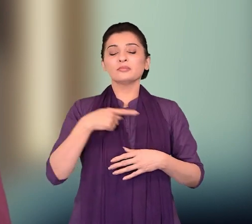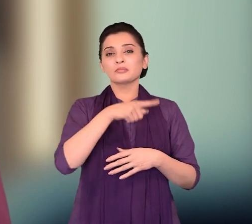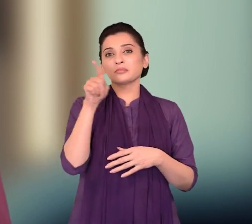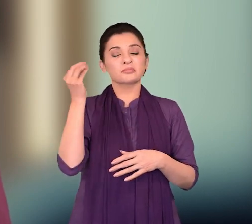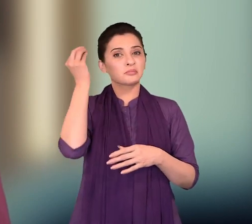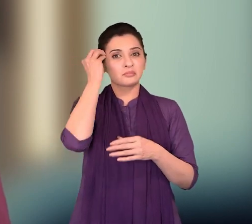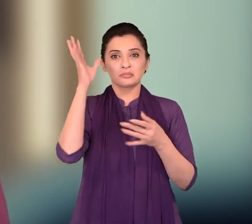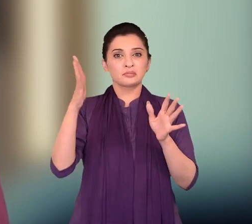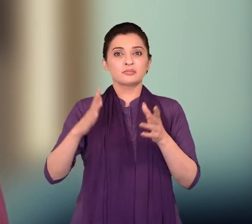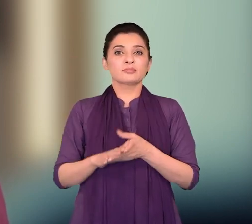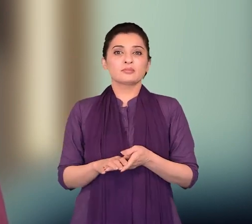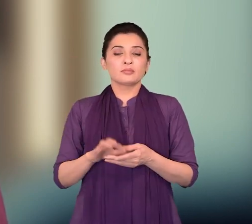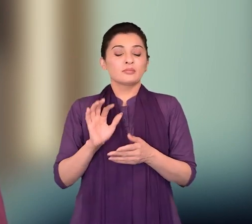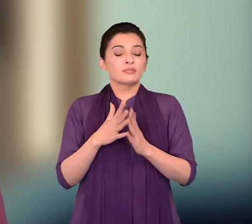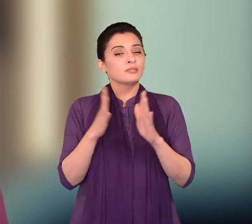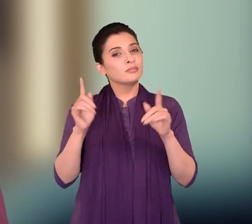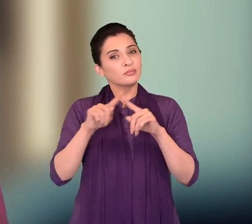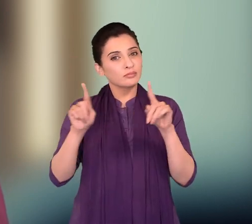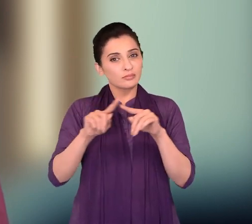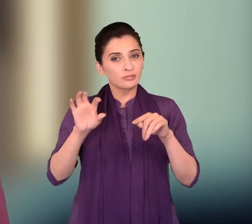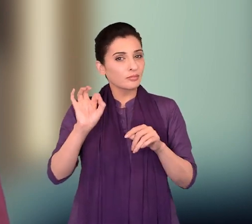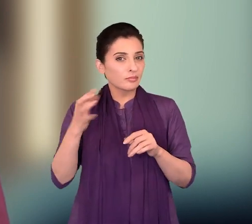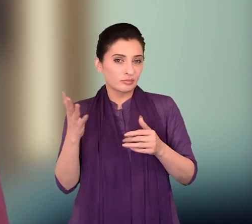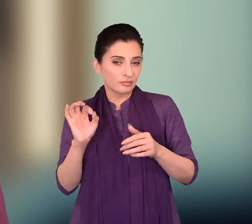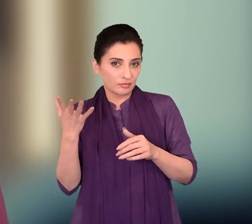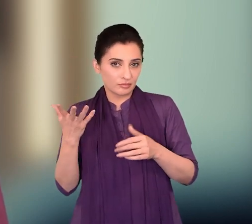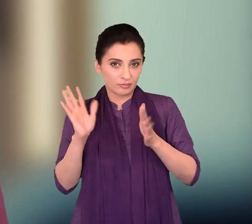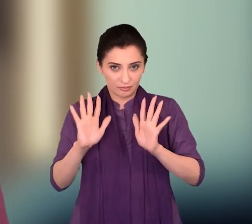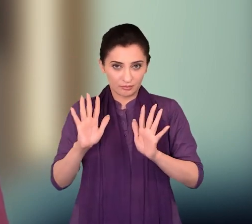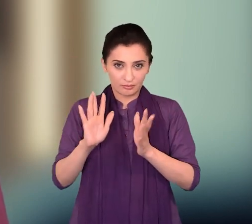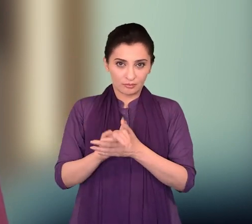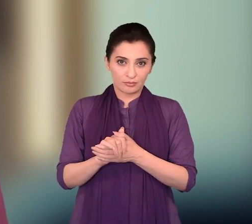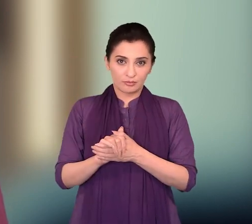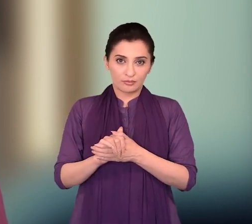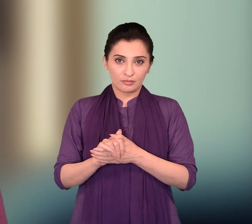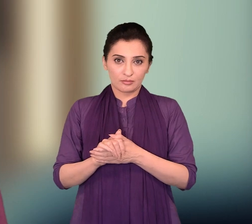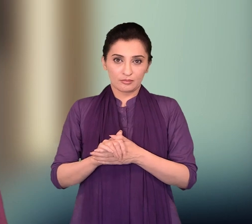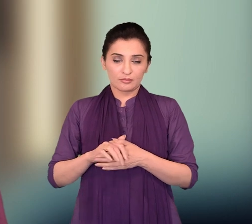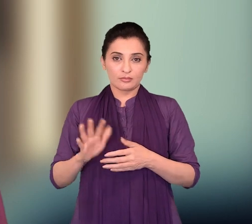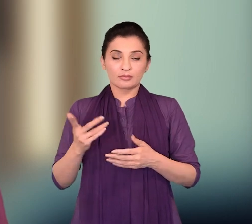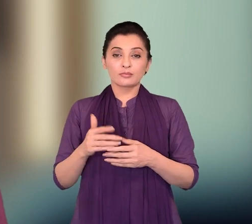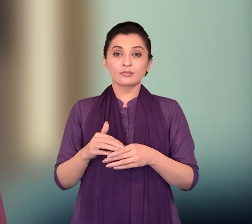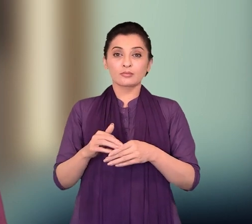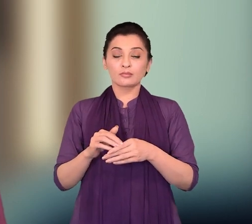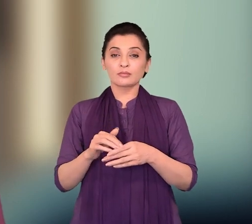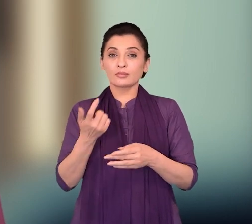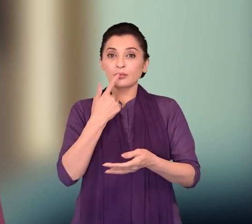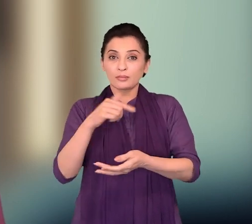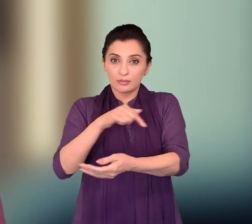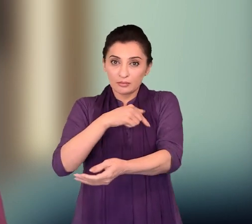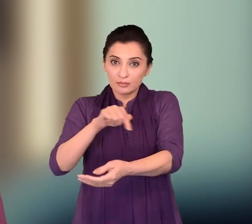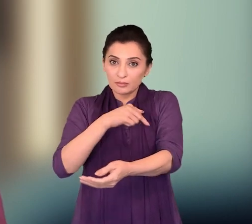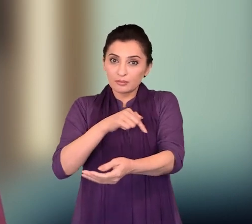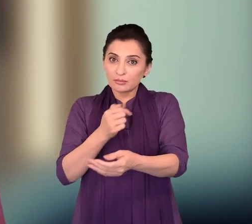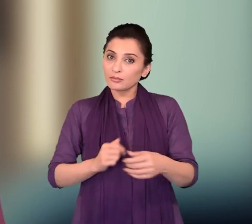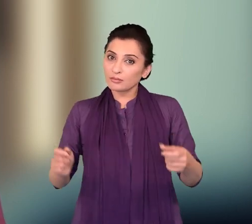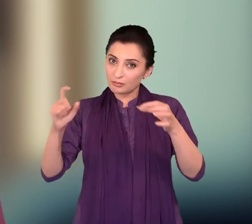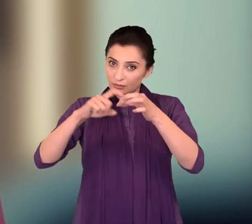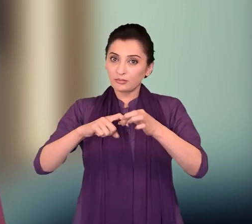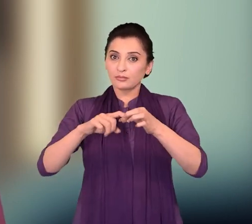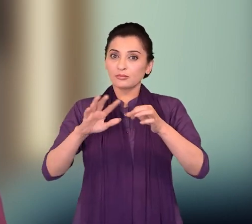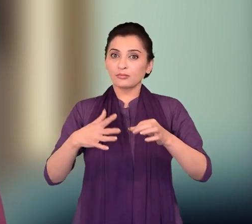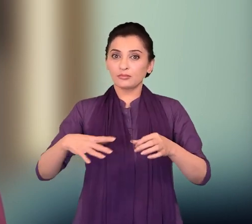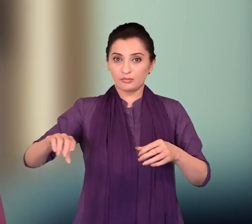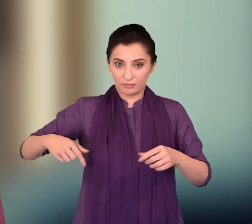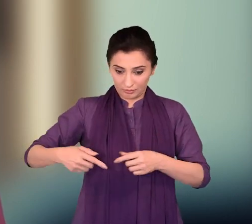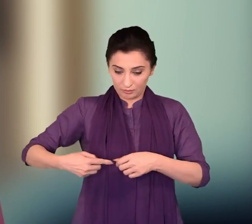کے بہت ساری وجوہات جو ہیں انسان کی اندر سے اس کے خون سے ان کا تعلق ہوتا ہے یا ان کے لیور سے تعلق ہوتا